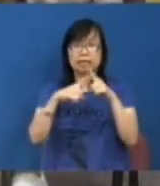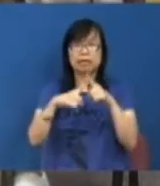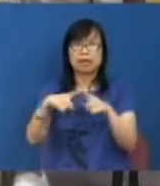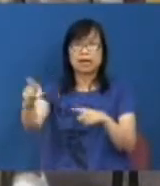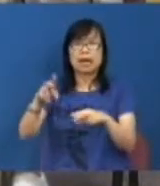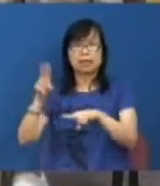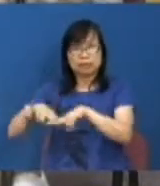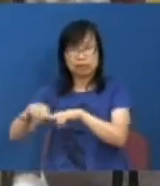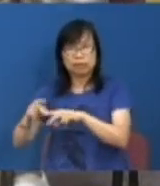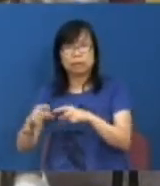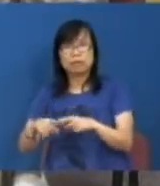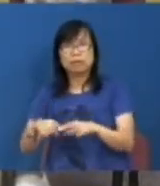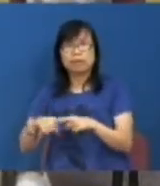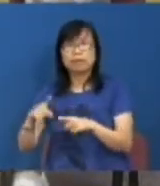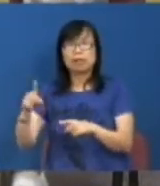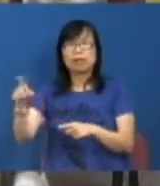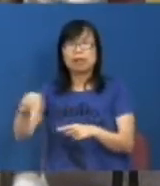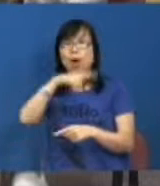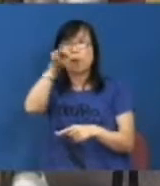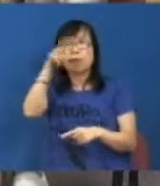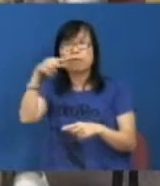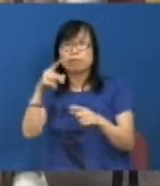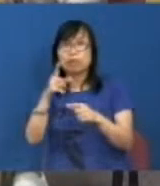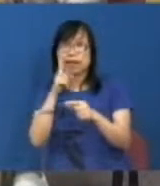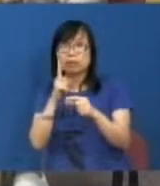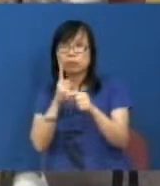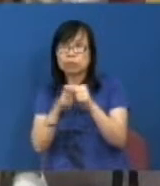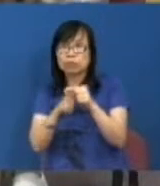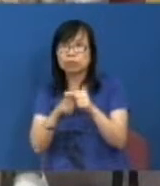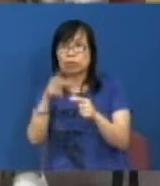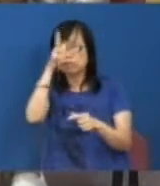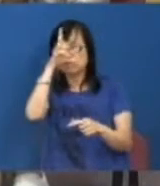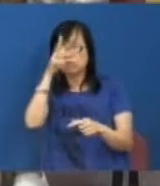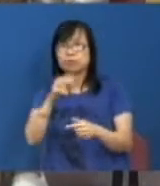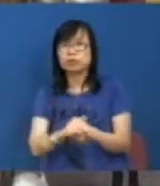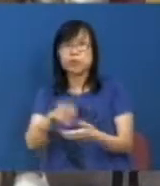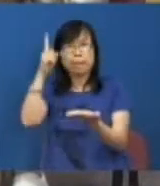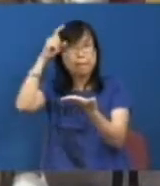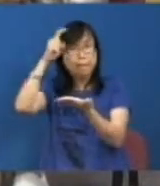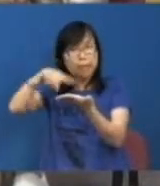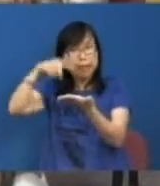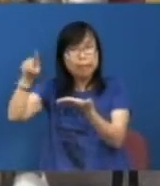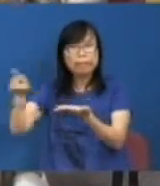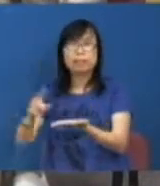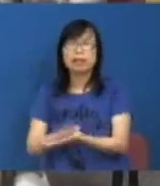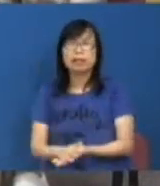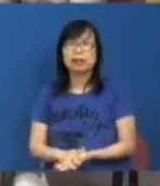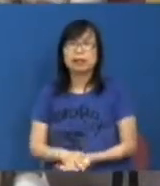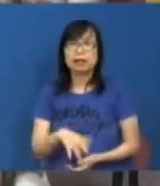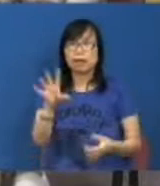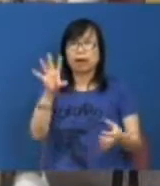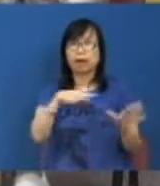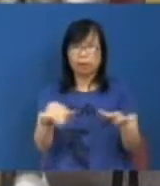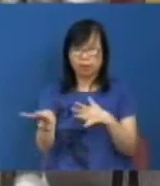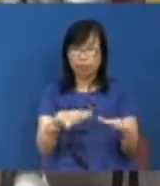係中國人啊嘛，咁佢就唔該你揾翻中國政府去批。嗱，搞到咧，其實呢個咧係你話海關又冇